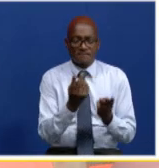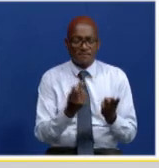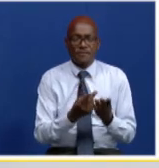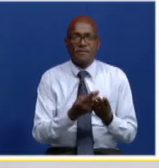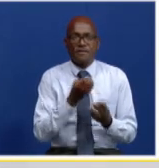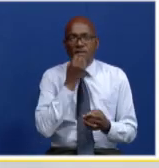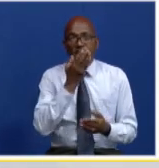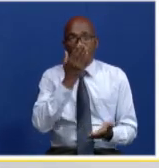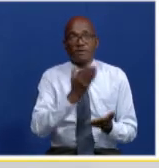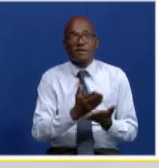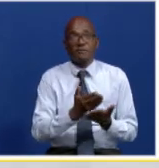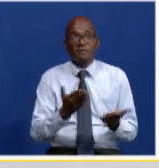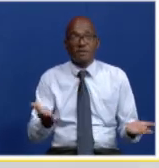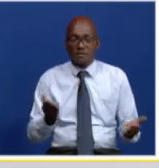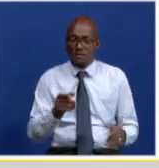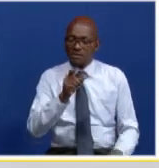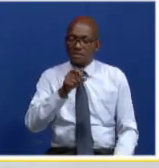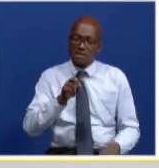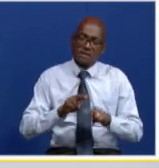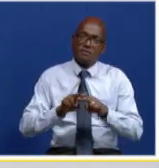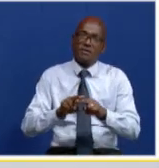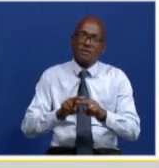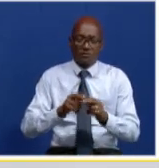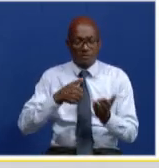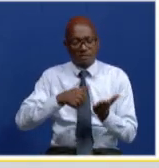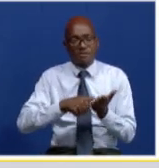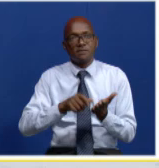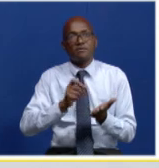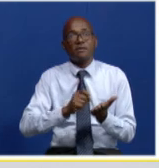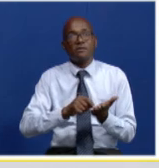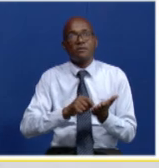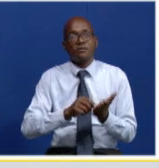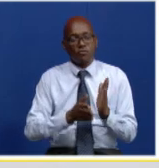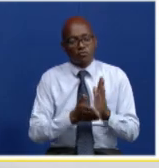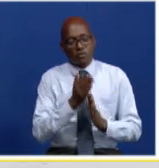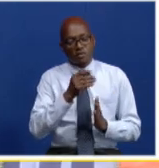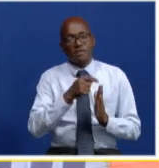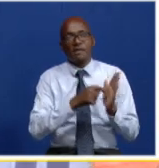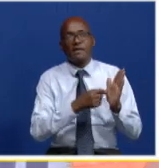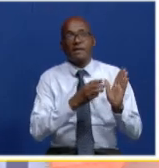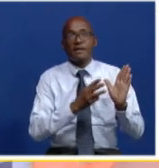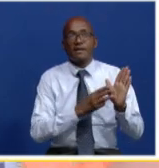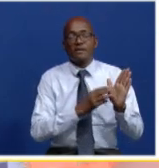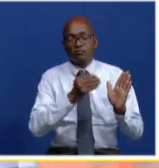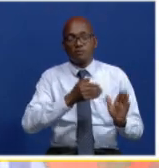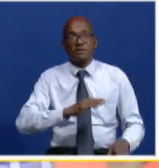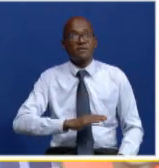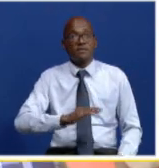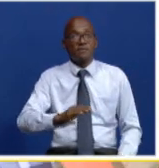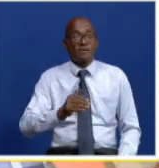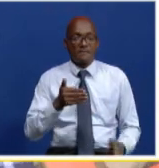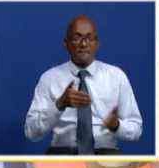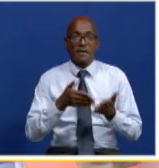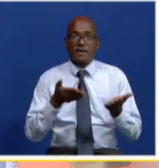sahih kiria kwenye tike ambo zwa tangu tare n memba m 202 mpaka